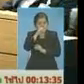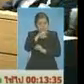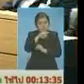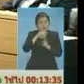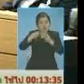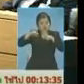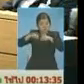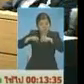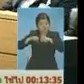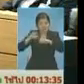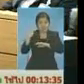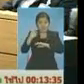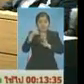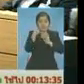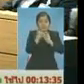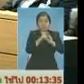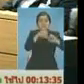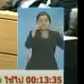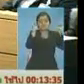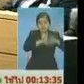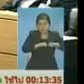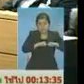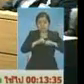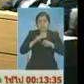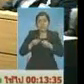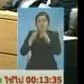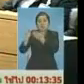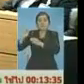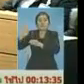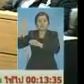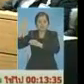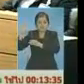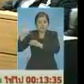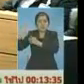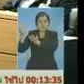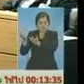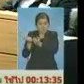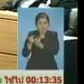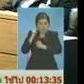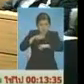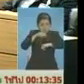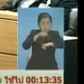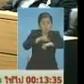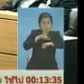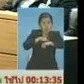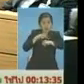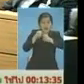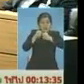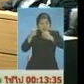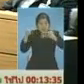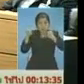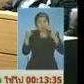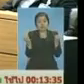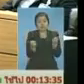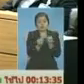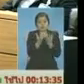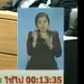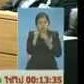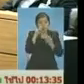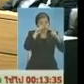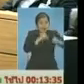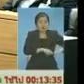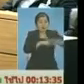ฐมนตรีของท่านนะครับที่ไปเอื้อประโยชน์ให้กับบริษัทเพราะเขาขยายระยะเวลาเนื่องจากภัยพิบัติทางธรรมชาติเนี่ยตามมติ